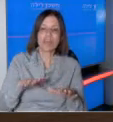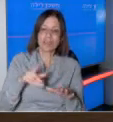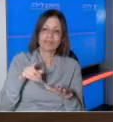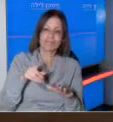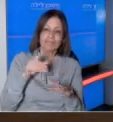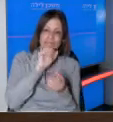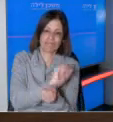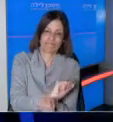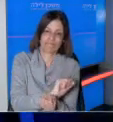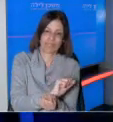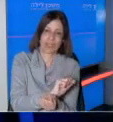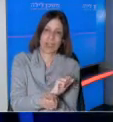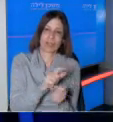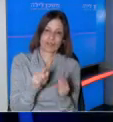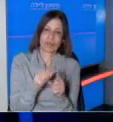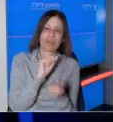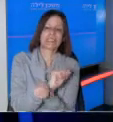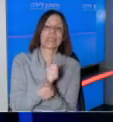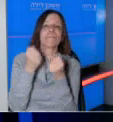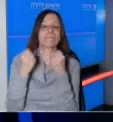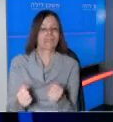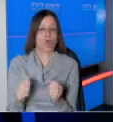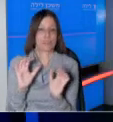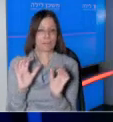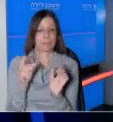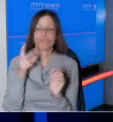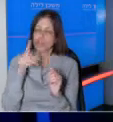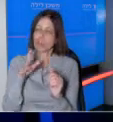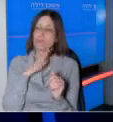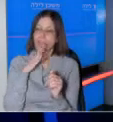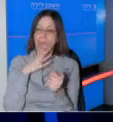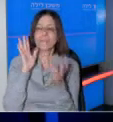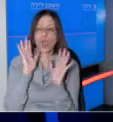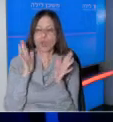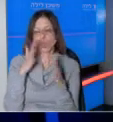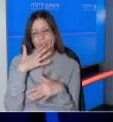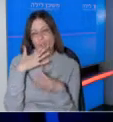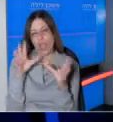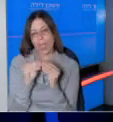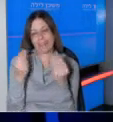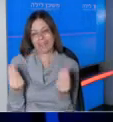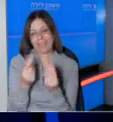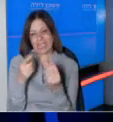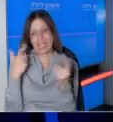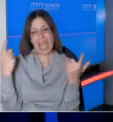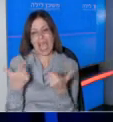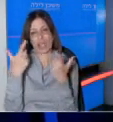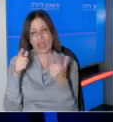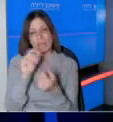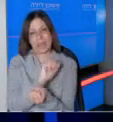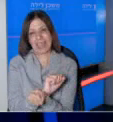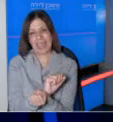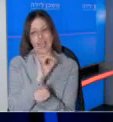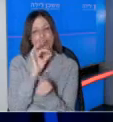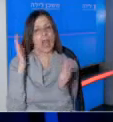בתור אסירים ביטחוניים. ויש פה בעיה מאוד מאוד חמורה עם הדבר הזה. חגיגות האלה בבתי הכלא של